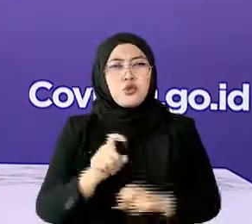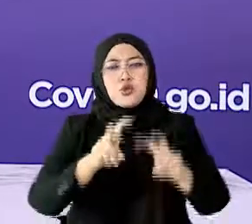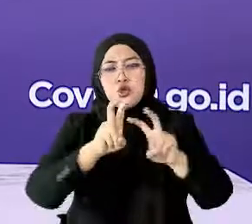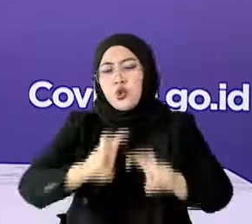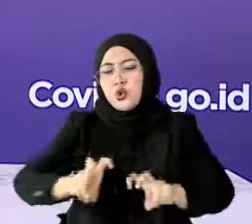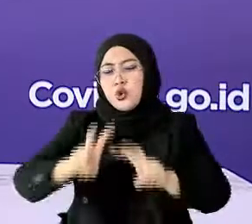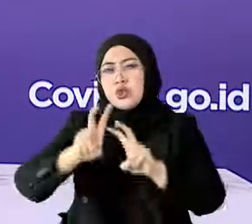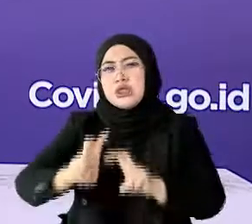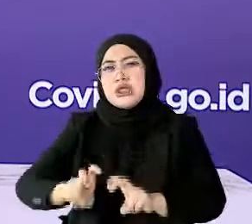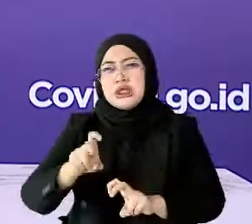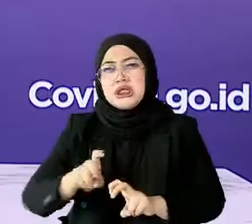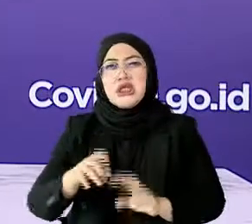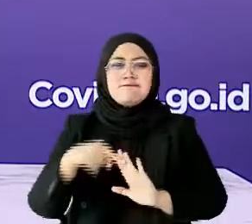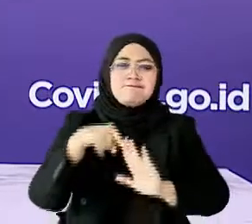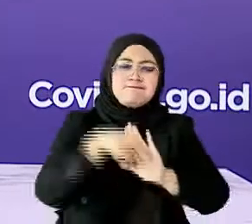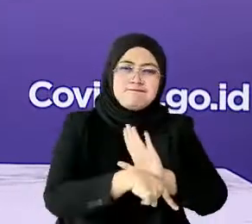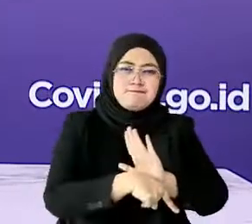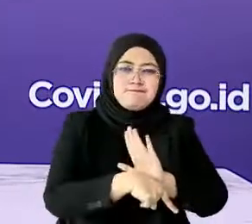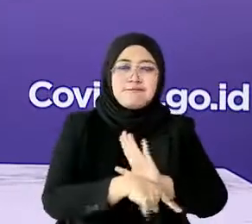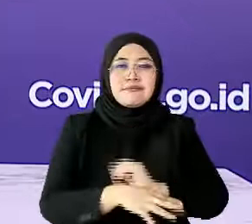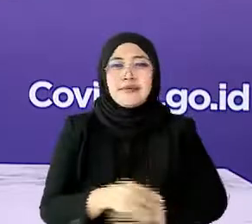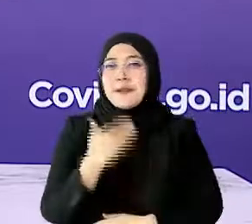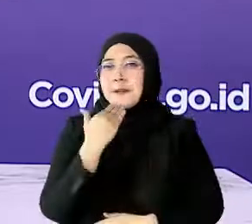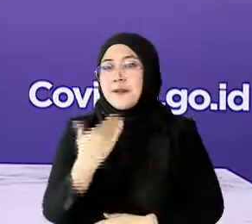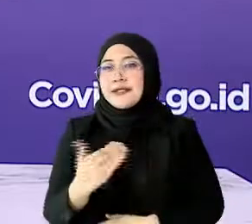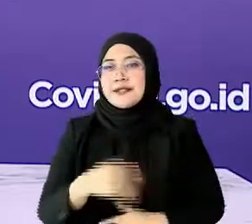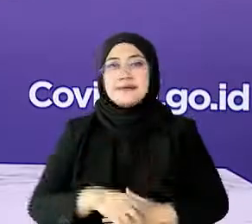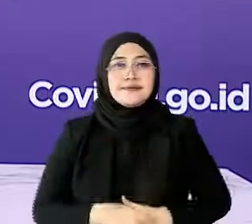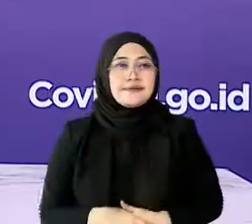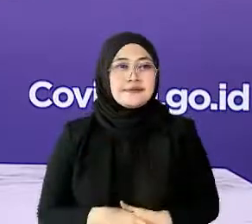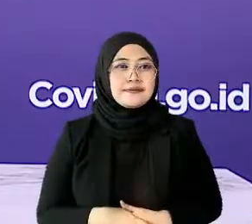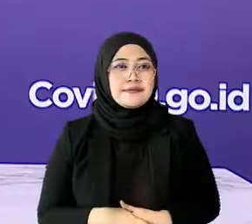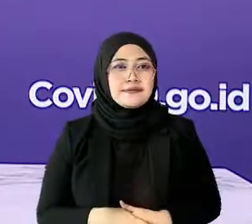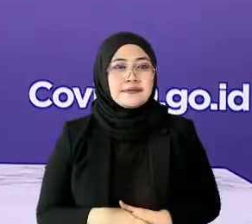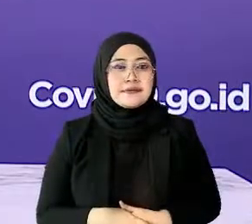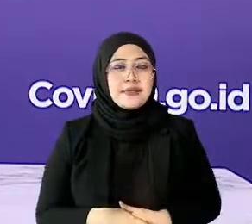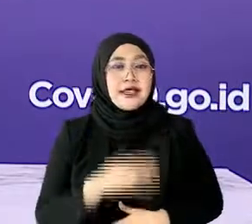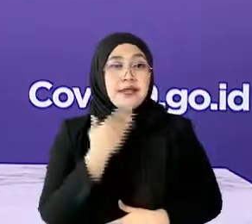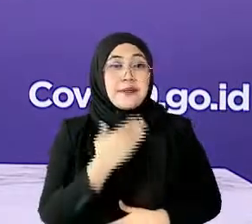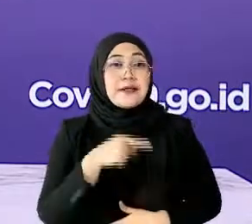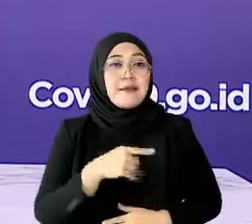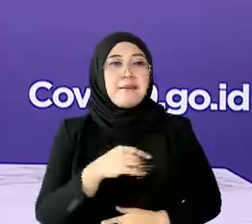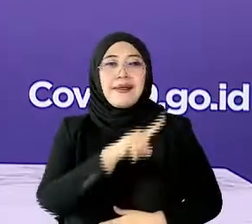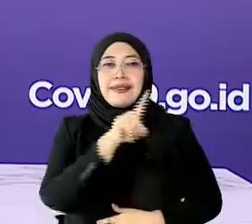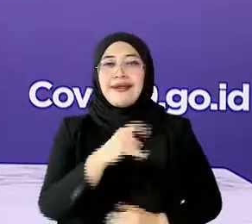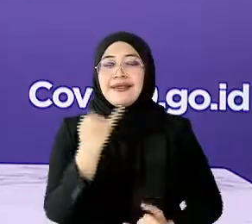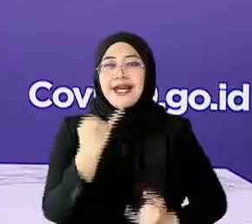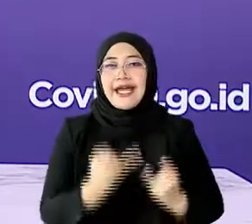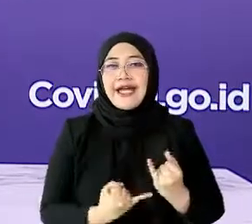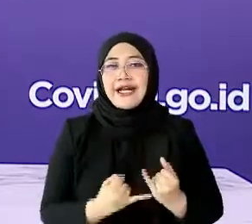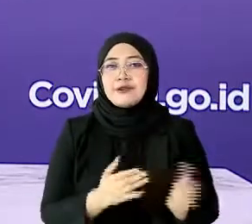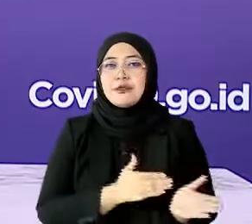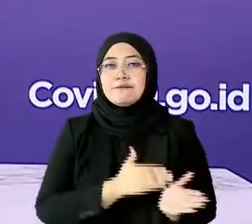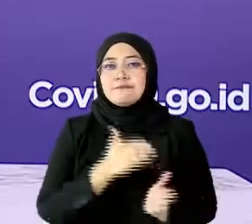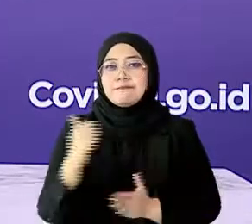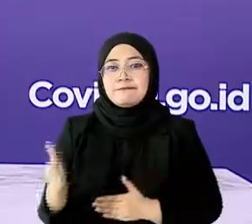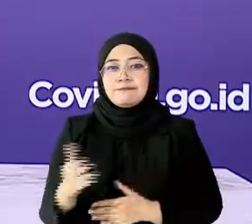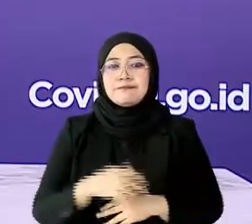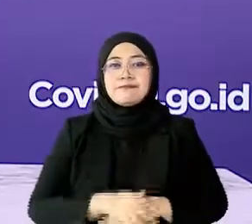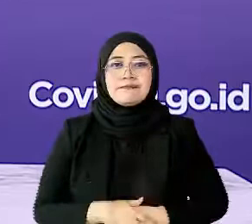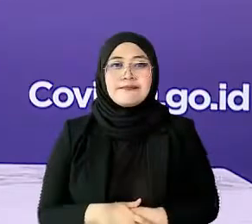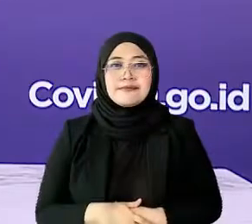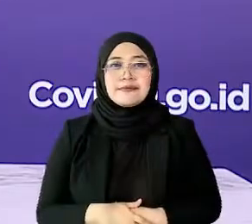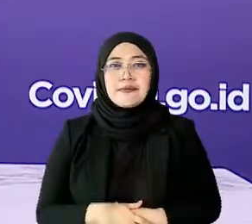studi yang lebih mendalam Terima kasih dengan kasih Bro sini pertanyaan terakhir sebelum dilanjutkan ke Sesi